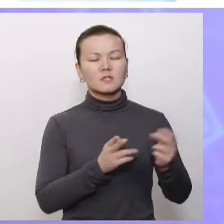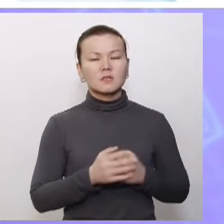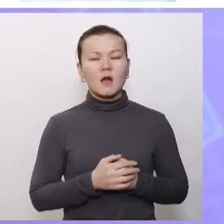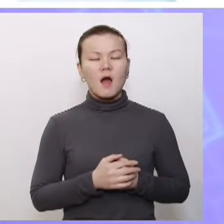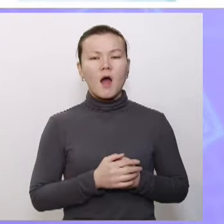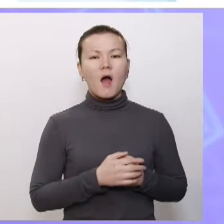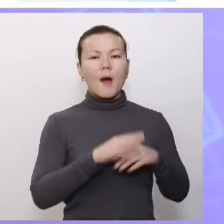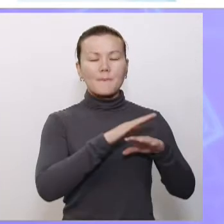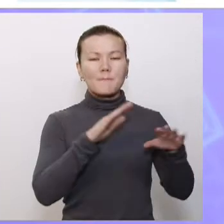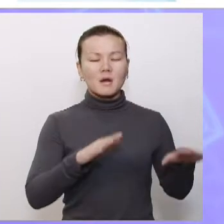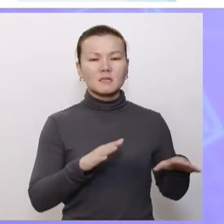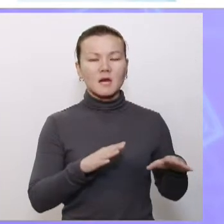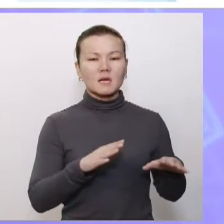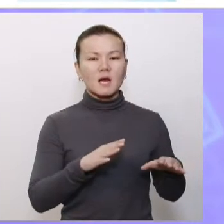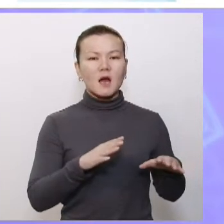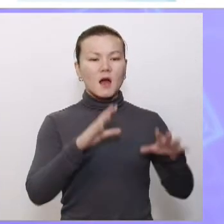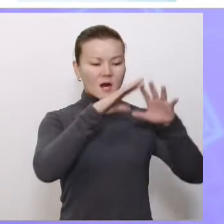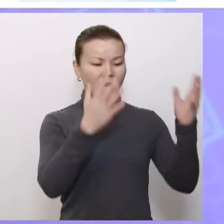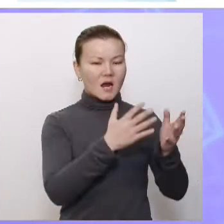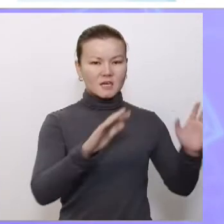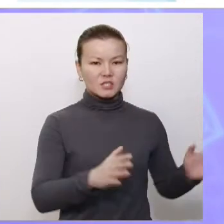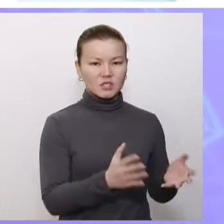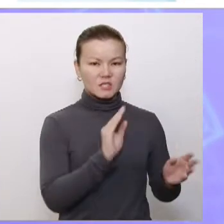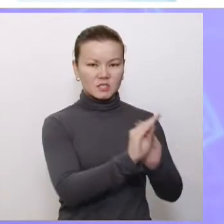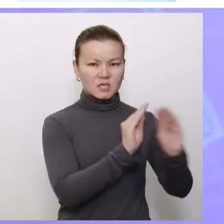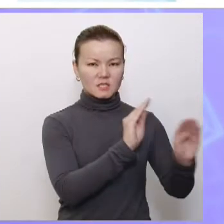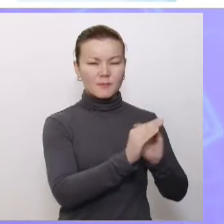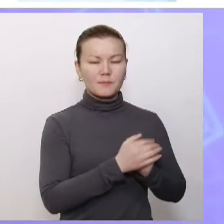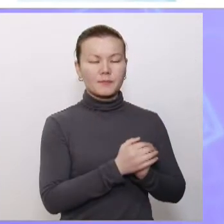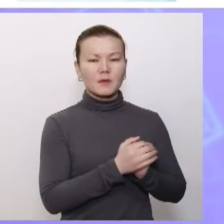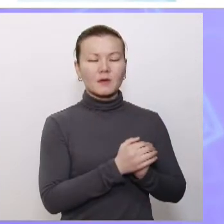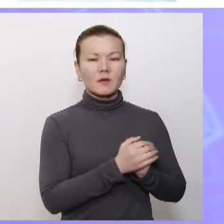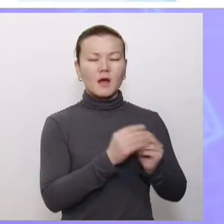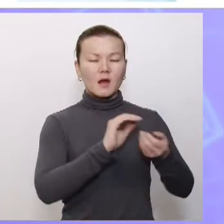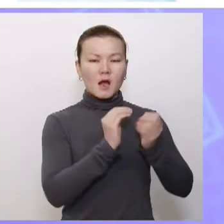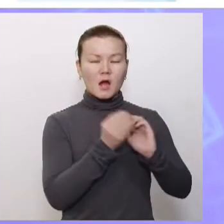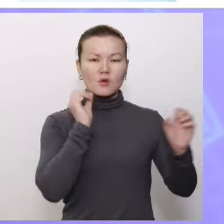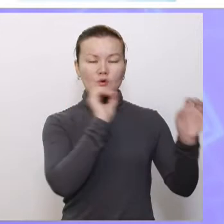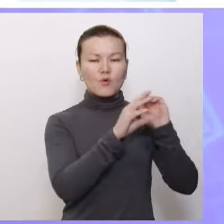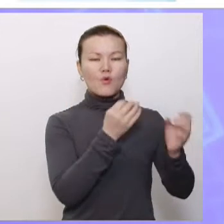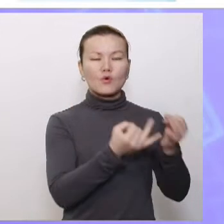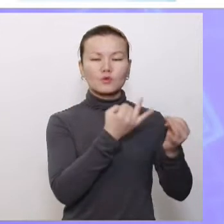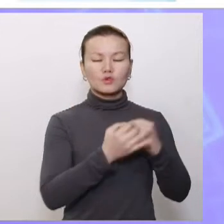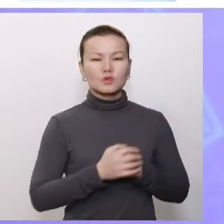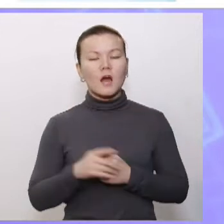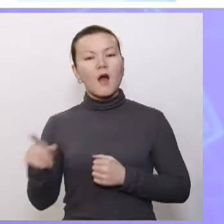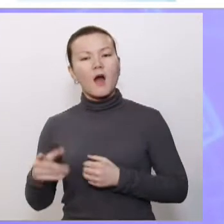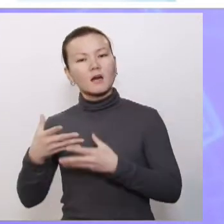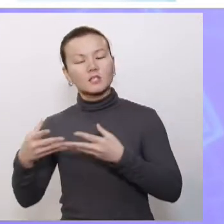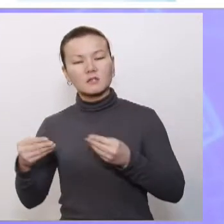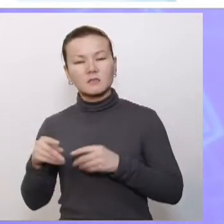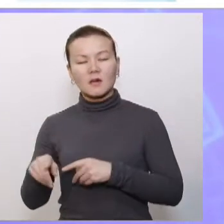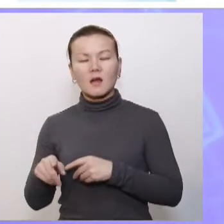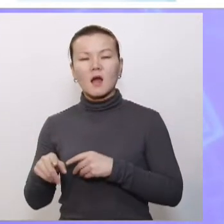жасап, коньки тээп жүрүшөт. Ал эми жазында балдар велосипед,